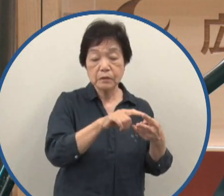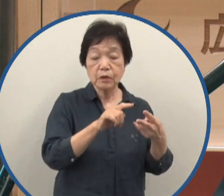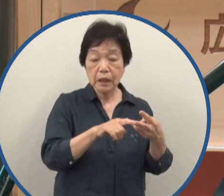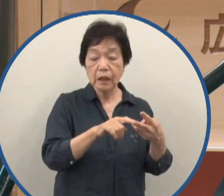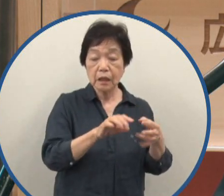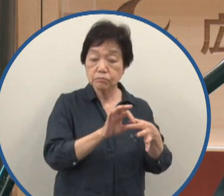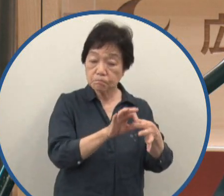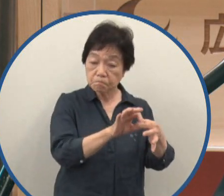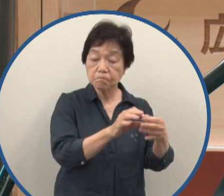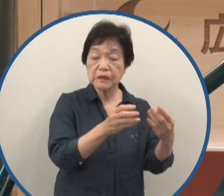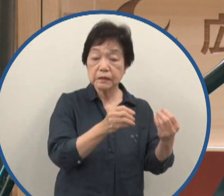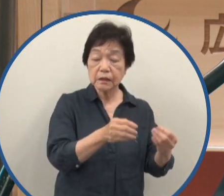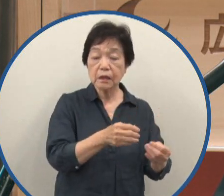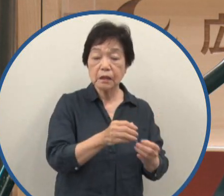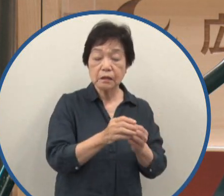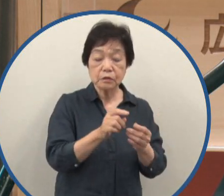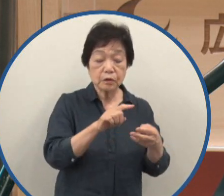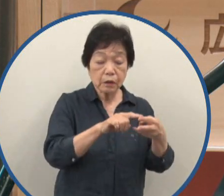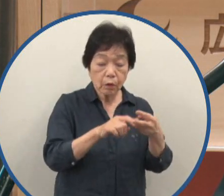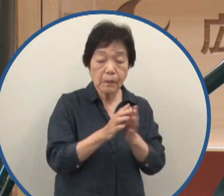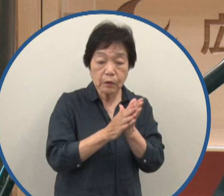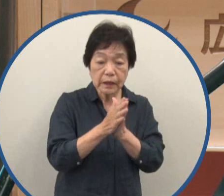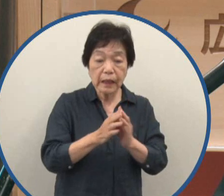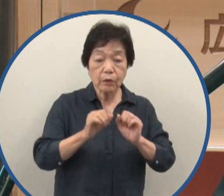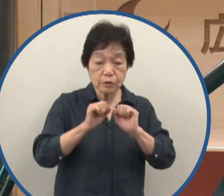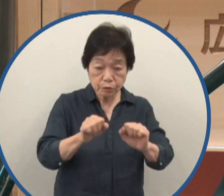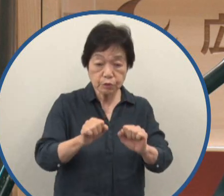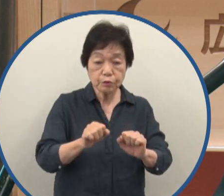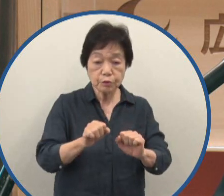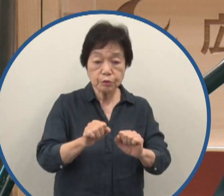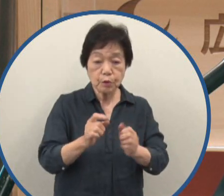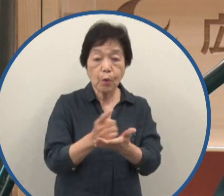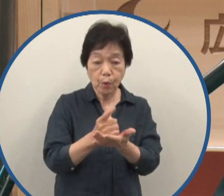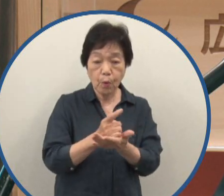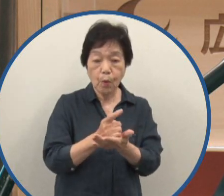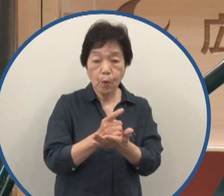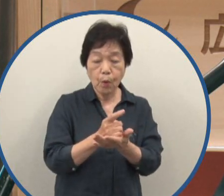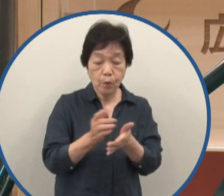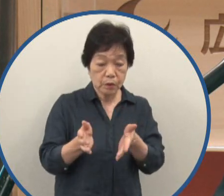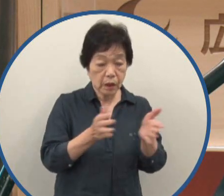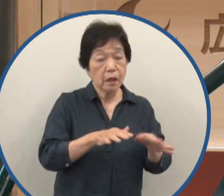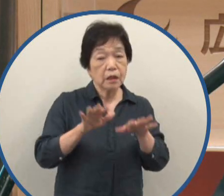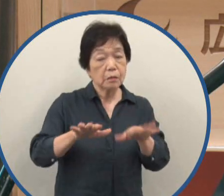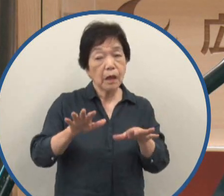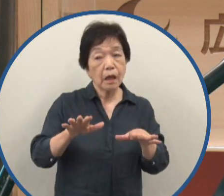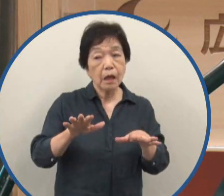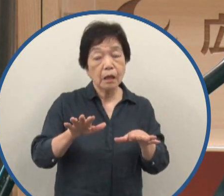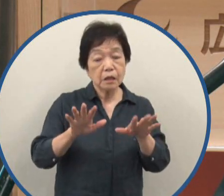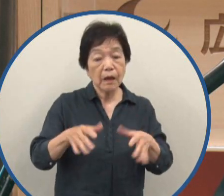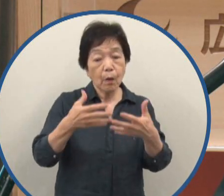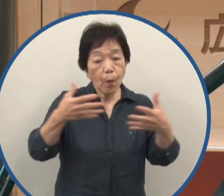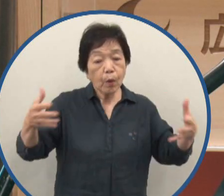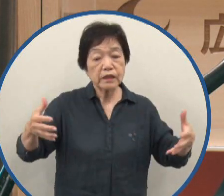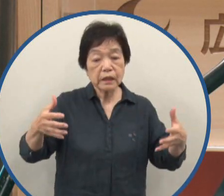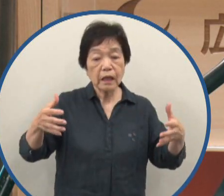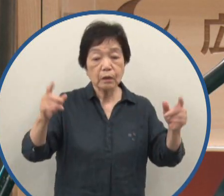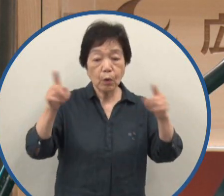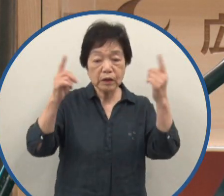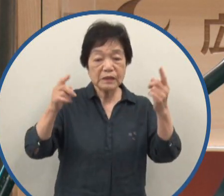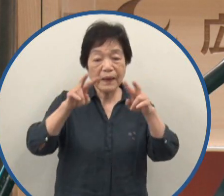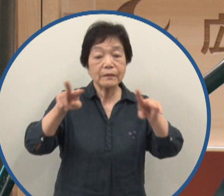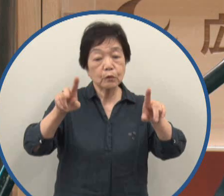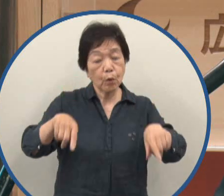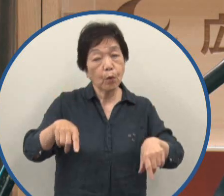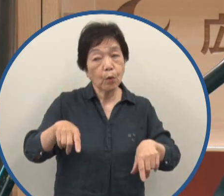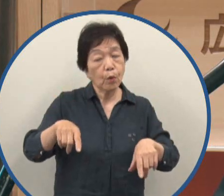ように、まあ、お願いをしていくということになります。で今のところ非常に大きなそういうイベントっていうのはですね、ま